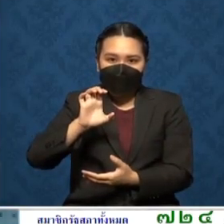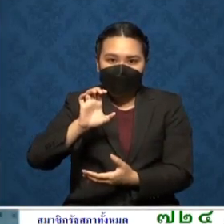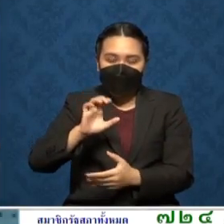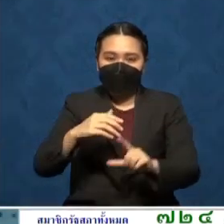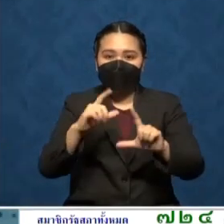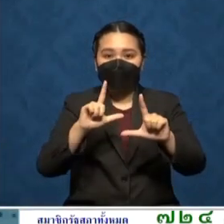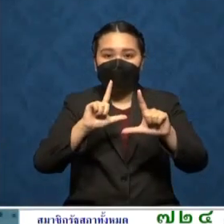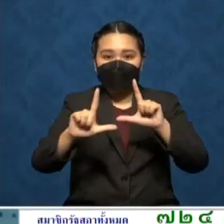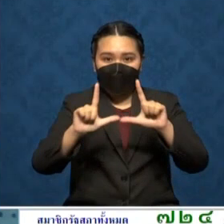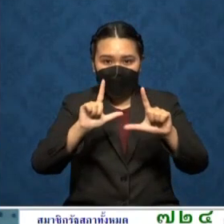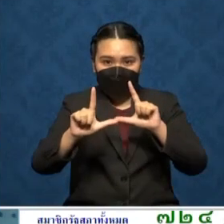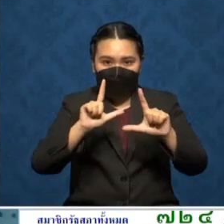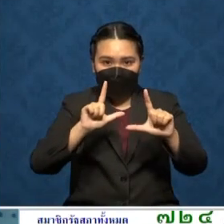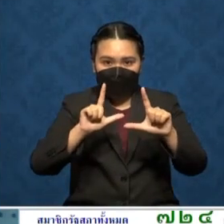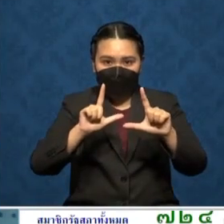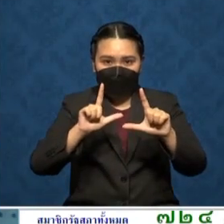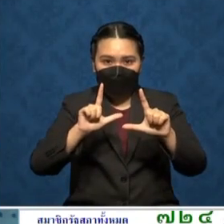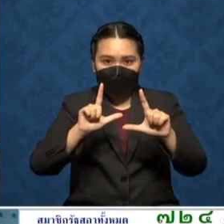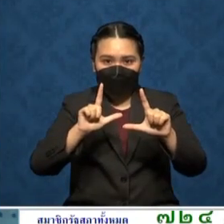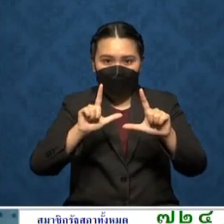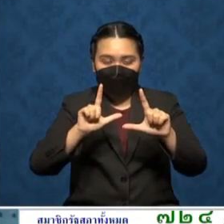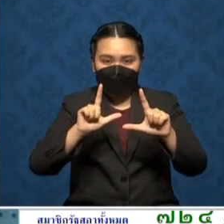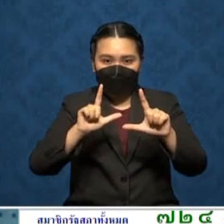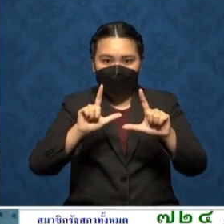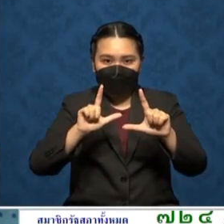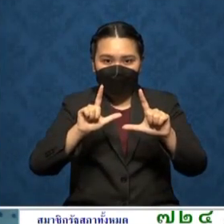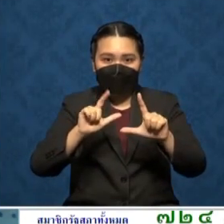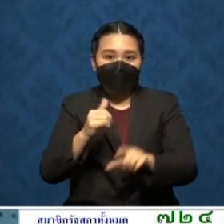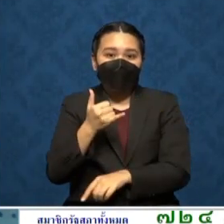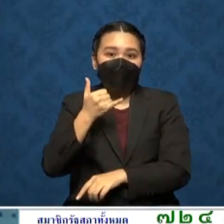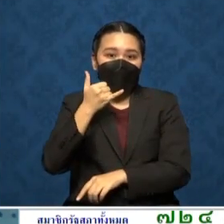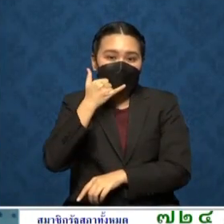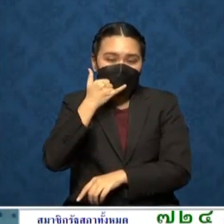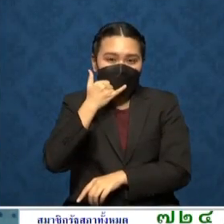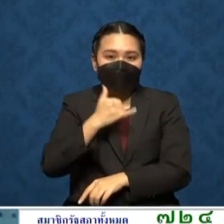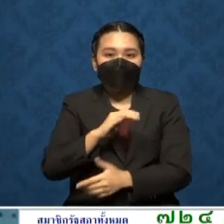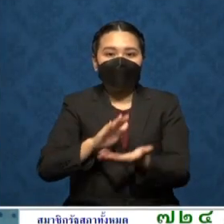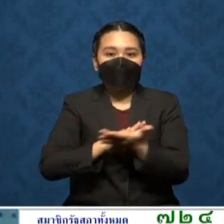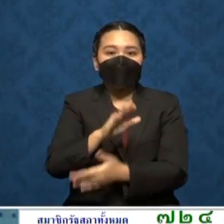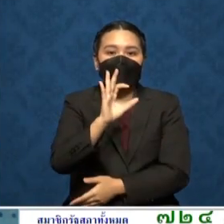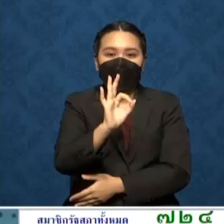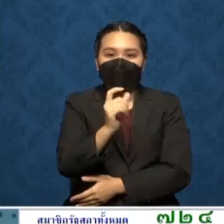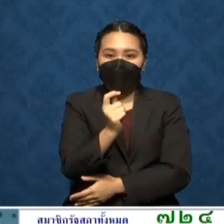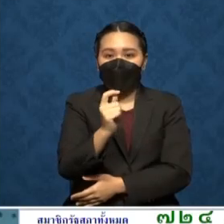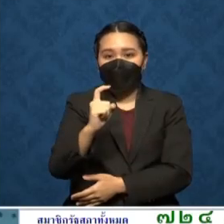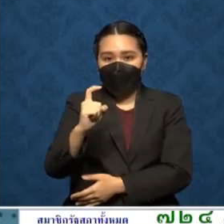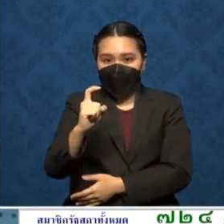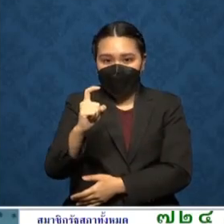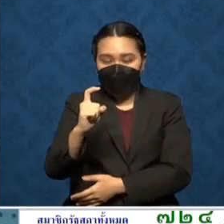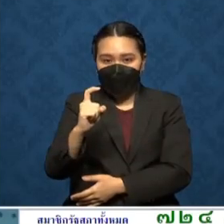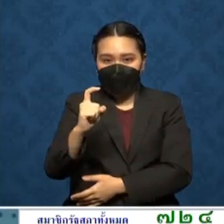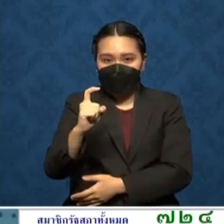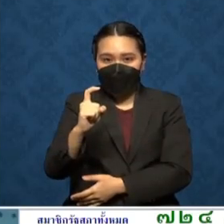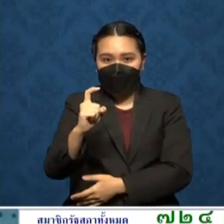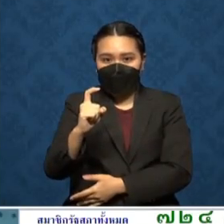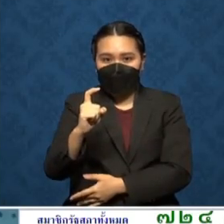LINE หรือแม้แต่สิ่งที่เรียกกันว่าโทรสารหรือแฟกซ์ตลอดจนการ